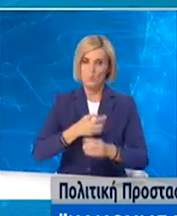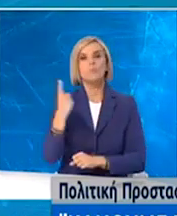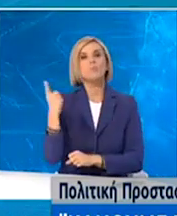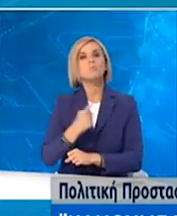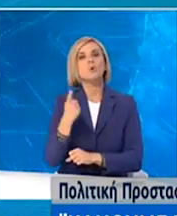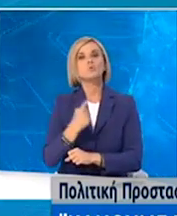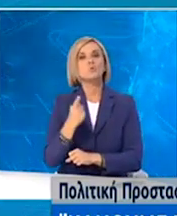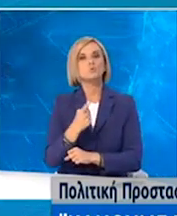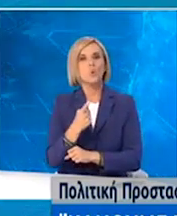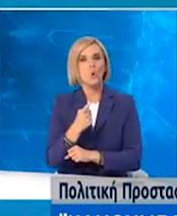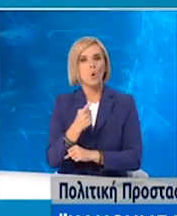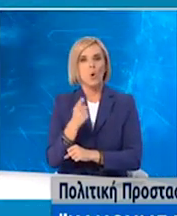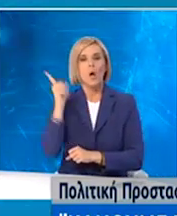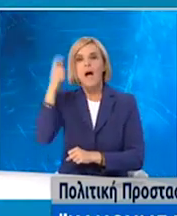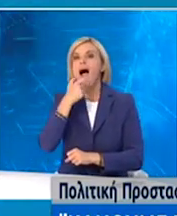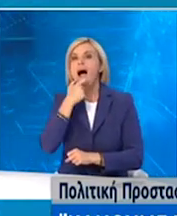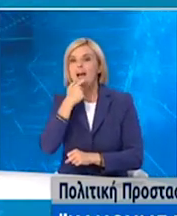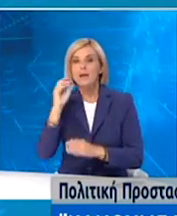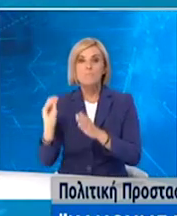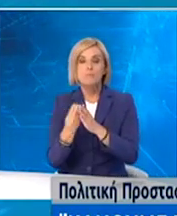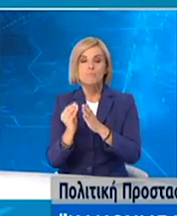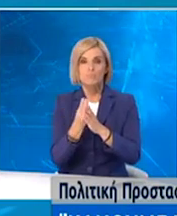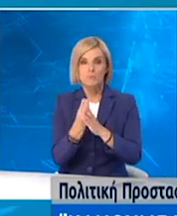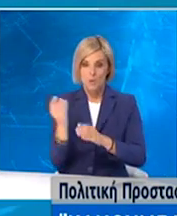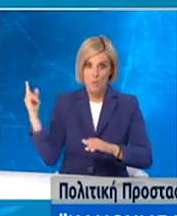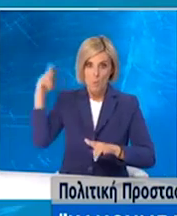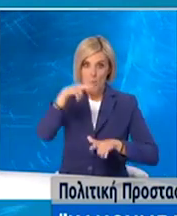ποσοστό των προερχόμενων από την Αγγλία τις πρώτες ημέρες